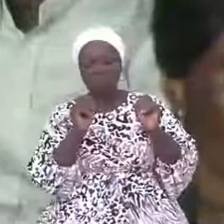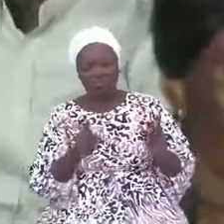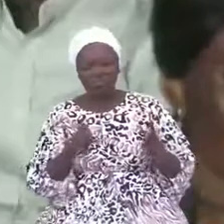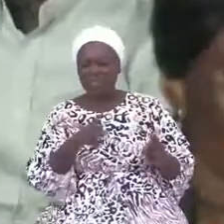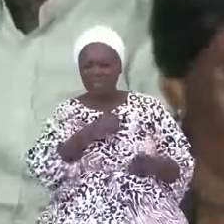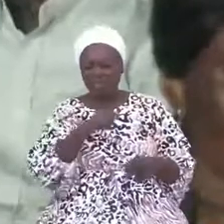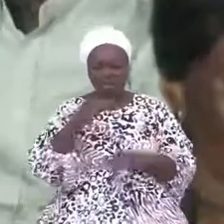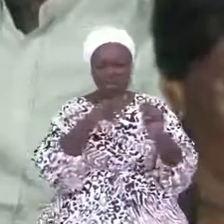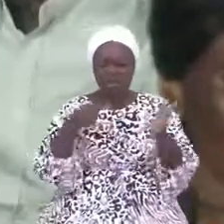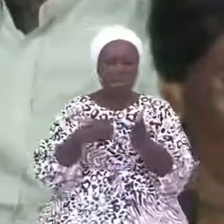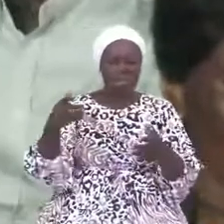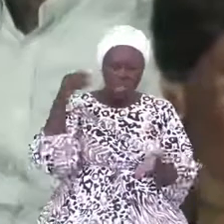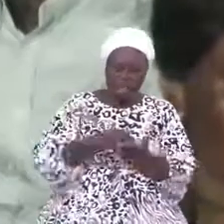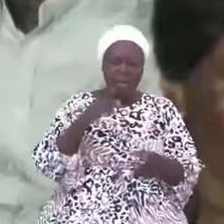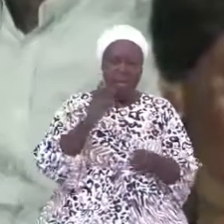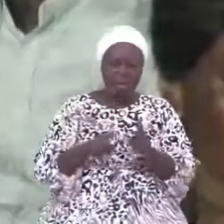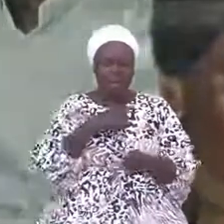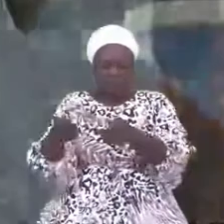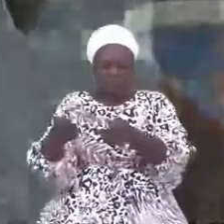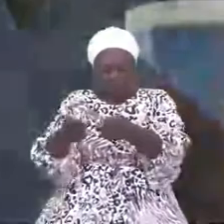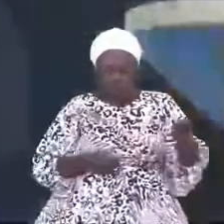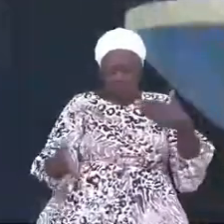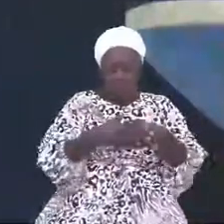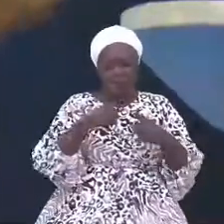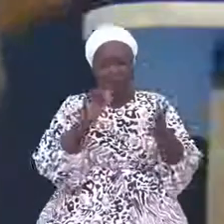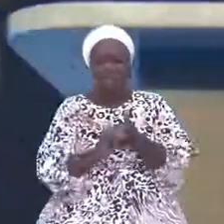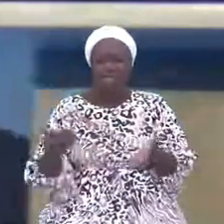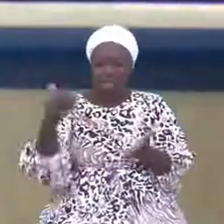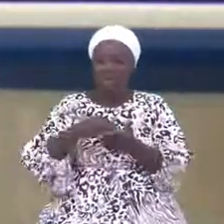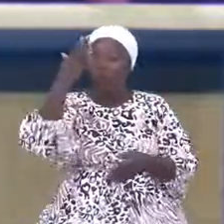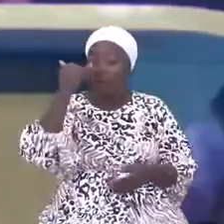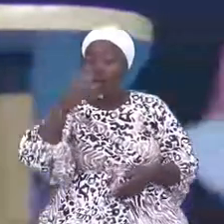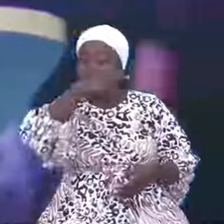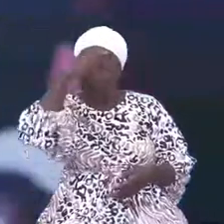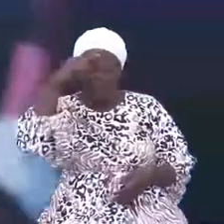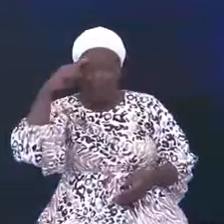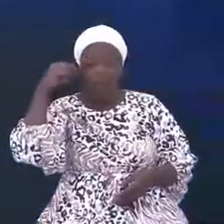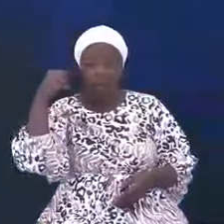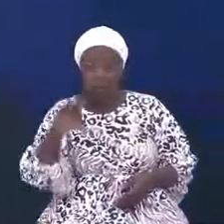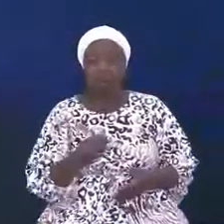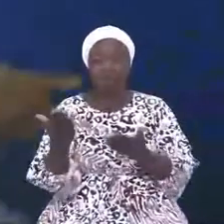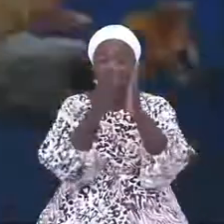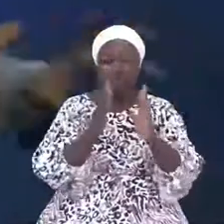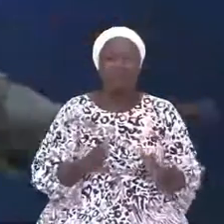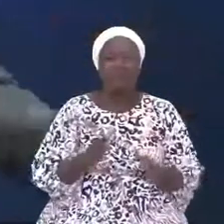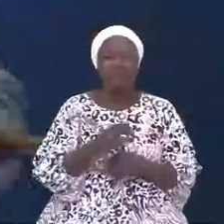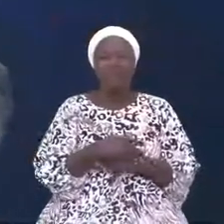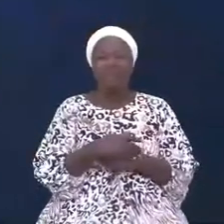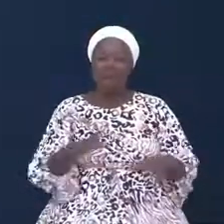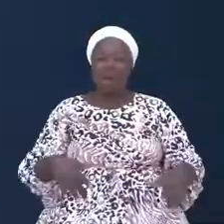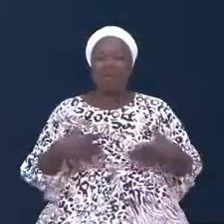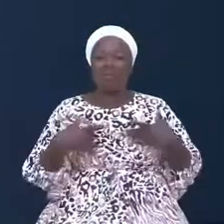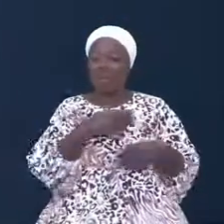chair. Et un jour, tu dis, c'est suffisant, je ne veux plus continuer cela. Et tu retombes encore dedans